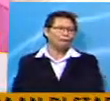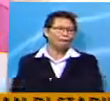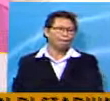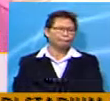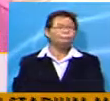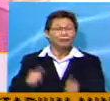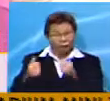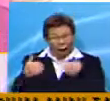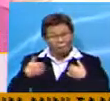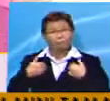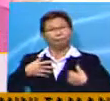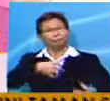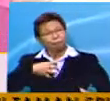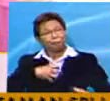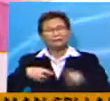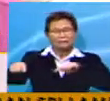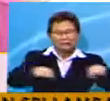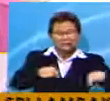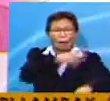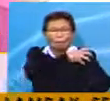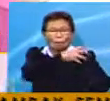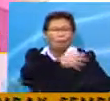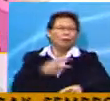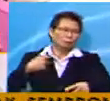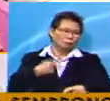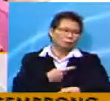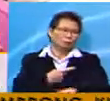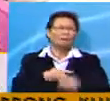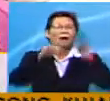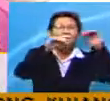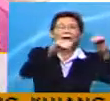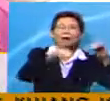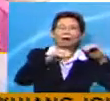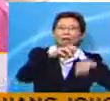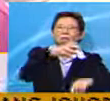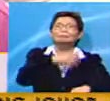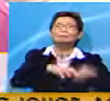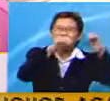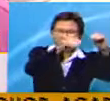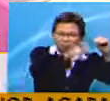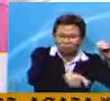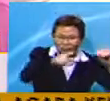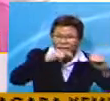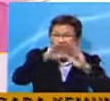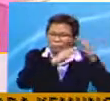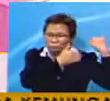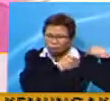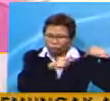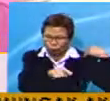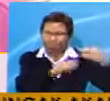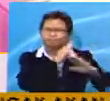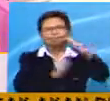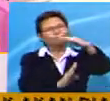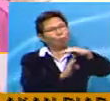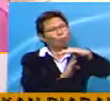dengan aduan ataupun tindakan pengurasan yang dapat dilaksanakan, mungkin ia memberi pengajaran kepada mana-mana pihak yang tidak bertanggungjawab tersebut untuk menghentikan